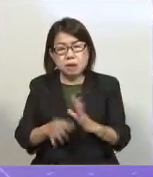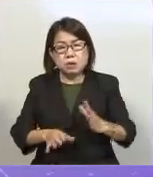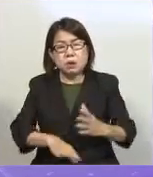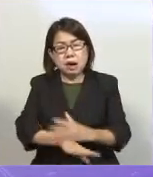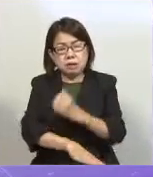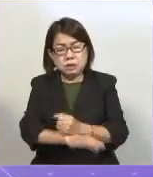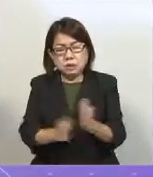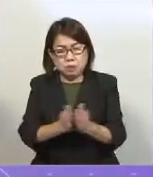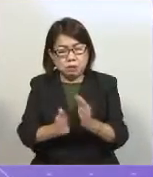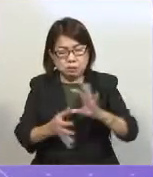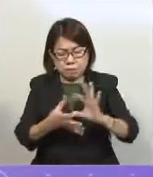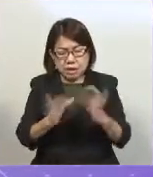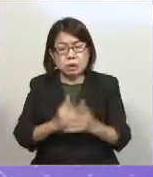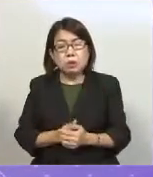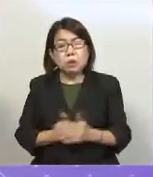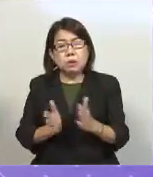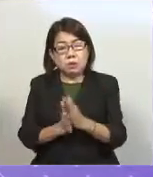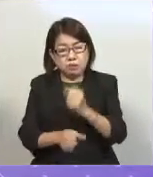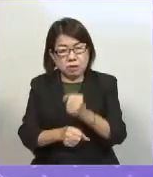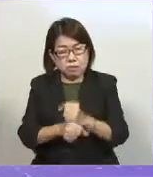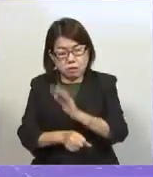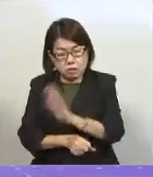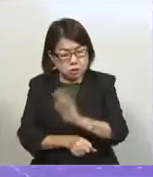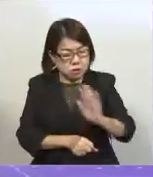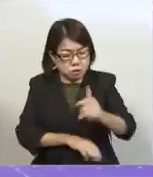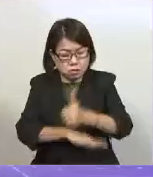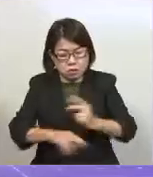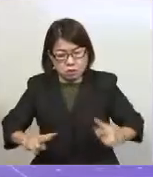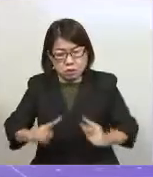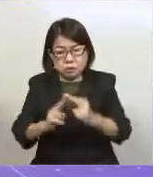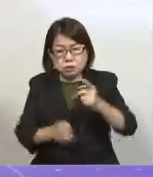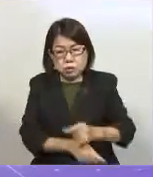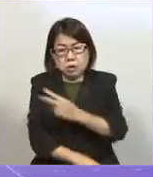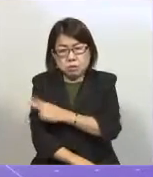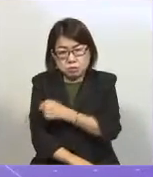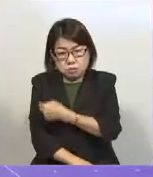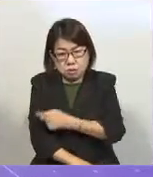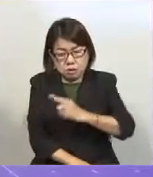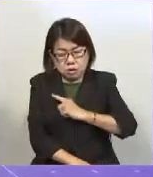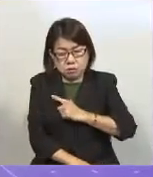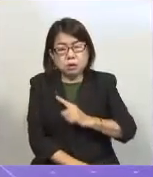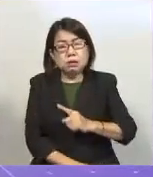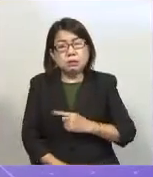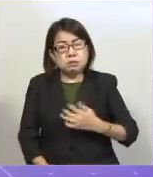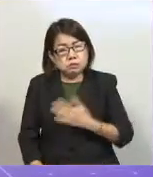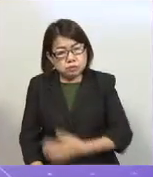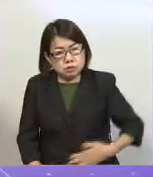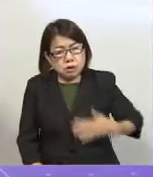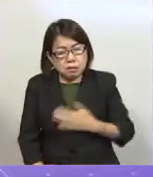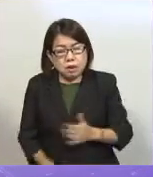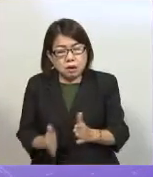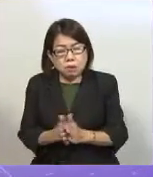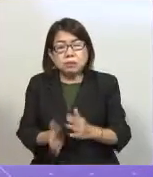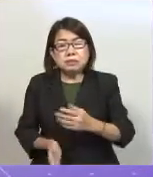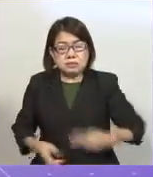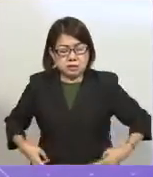แน่นอนค่ะแต่ว่าเป็นภารกิจของรัฐมนตรีที่ต้องดูแลด้านสาธารณสุขต้องรับผิดชอบต่อสุขภาพและคุณภาพชีวิตของประ